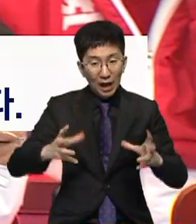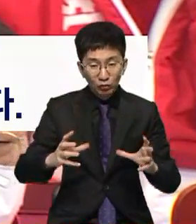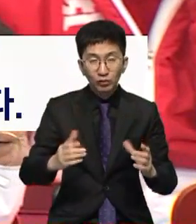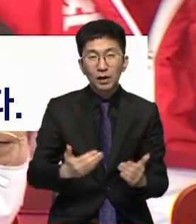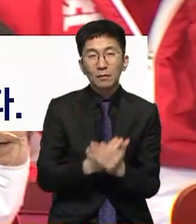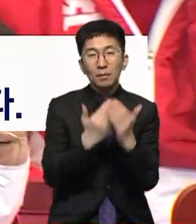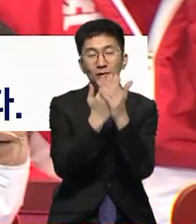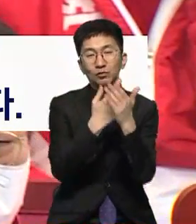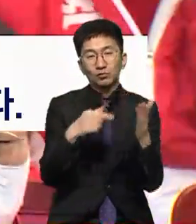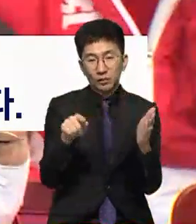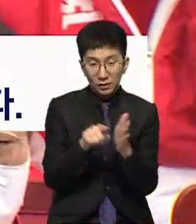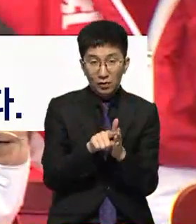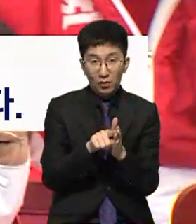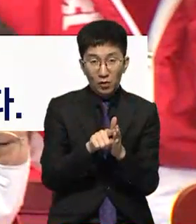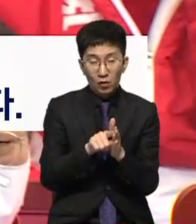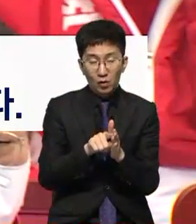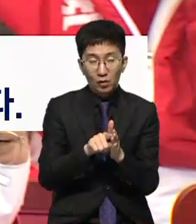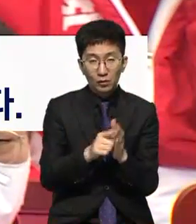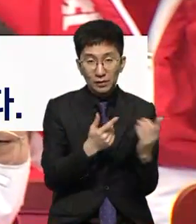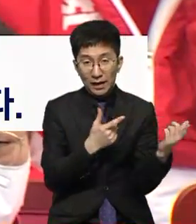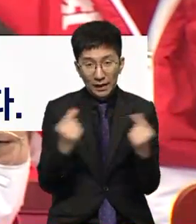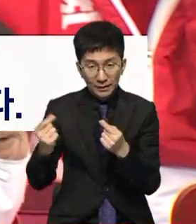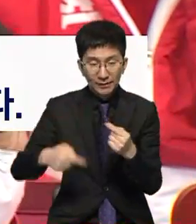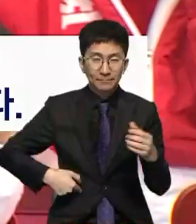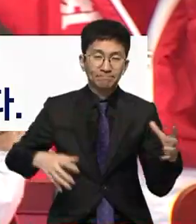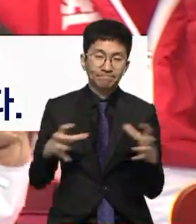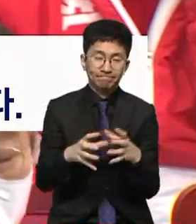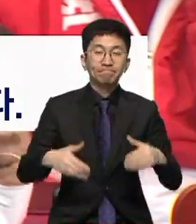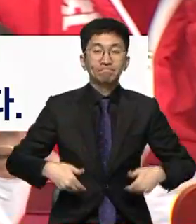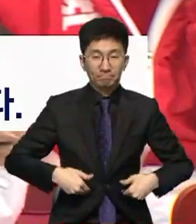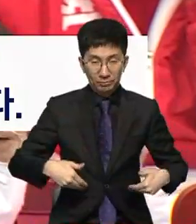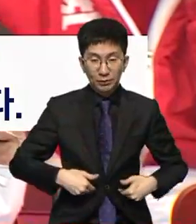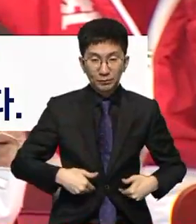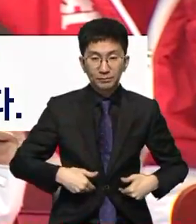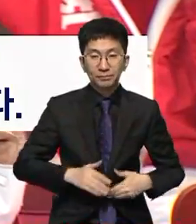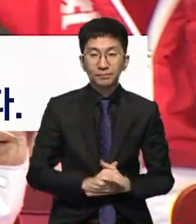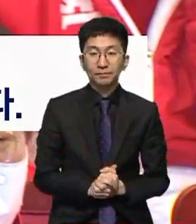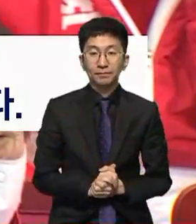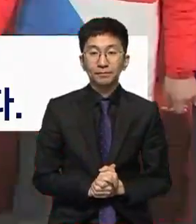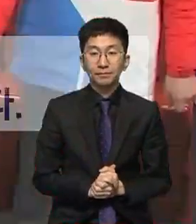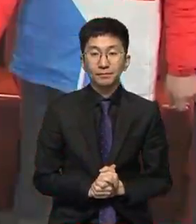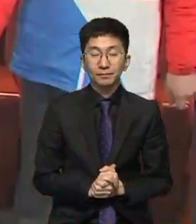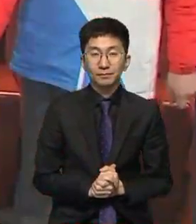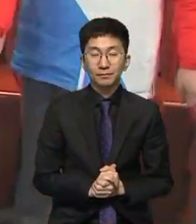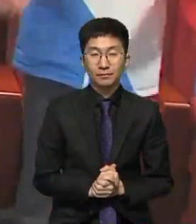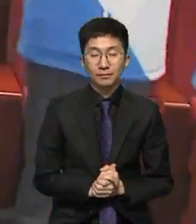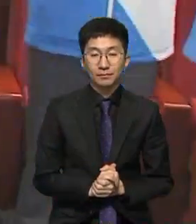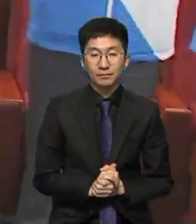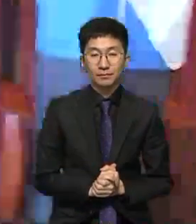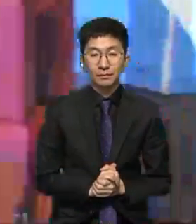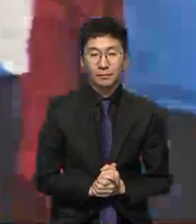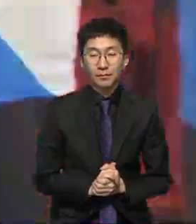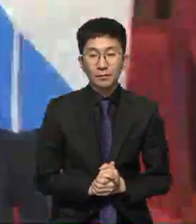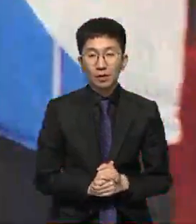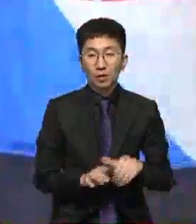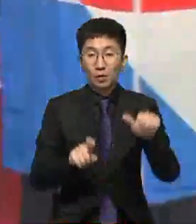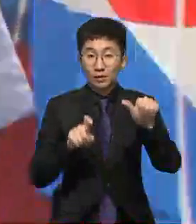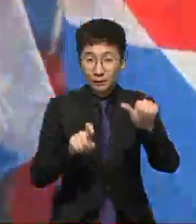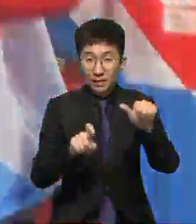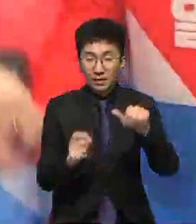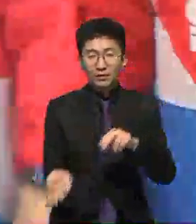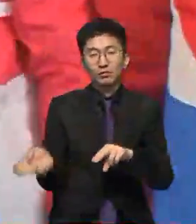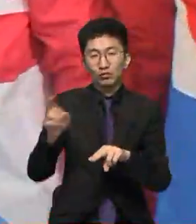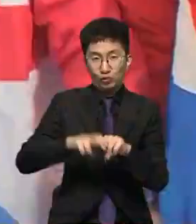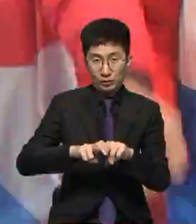대한민국 위에서 우리 모두 하나가 되어야 한다고 생각합니다. 5월 10일 취임하는 윤